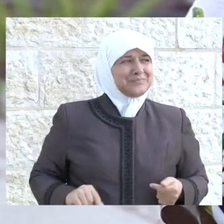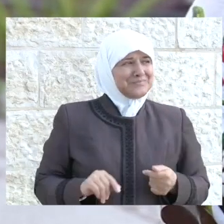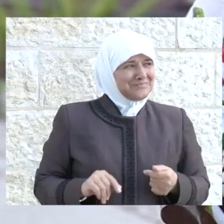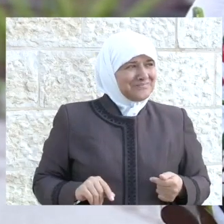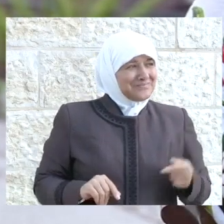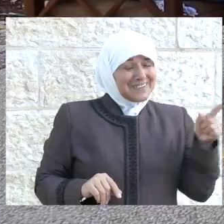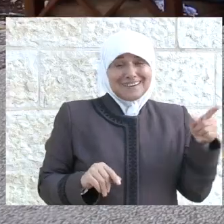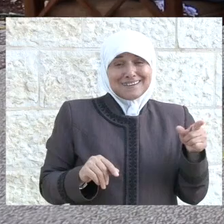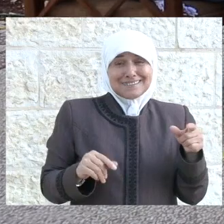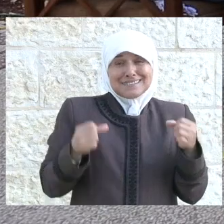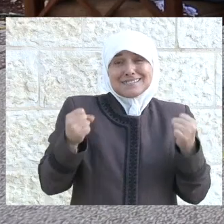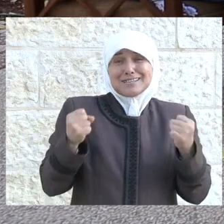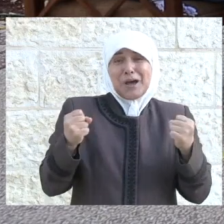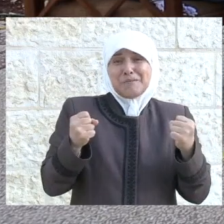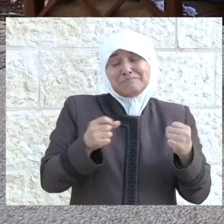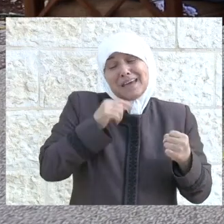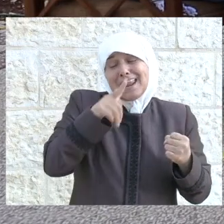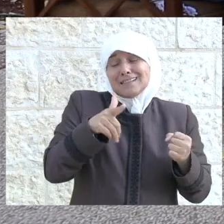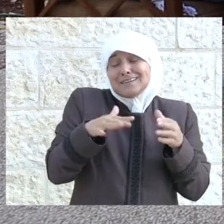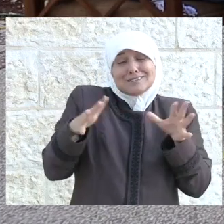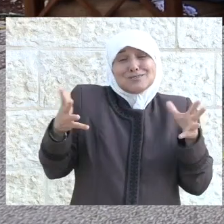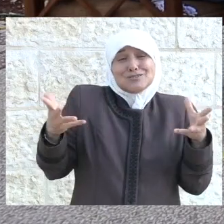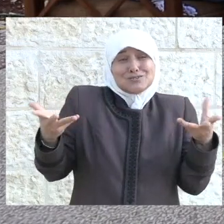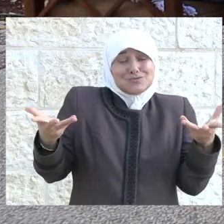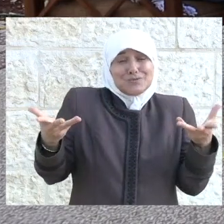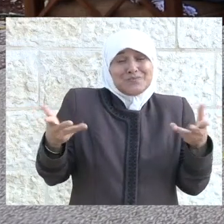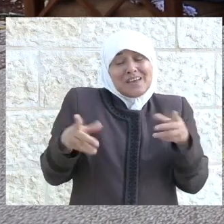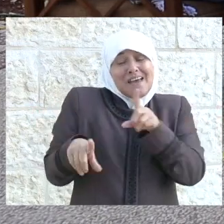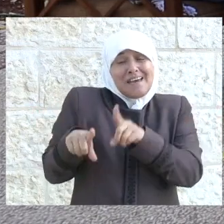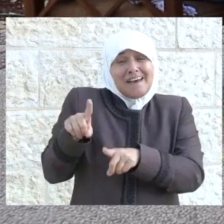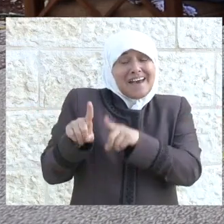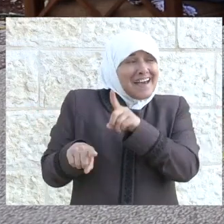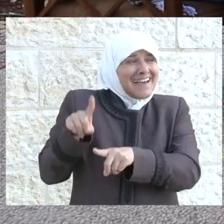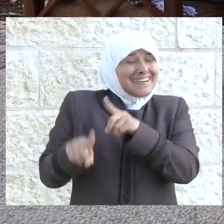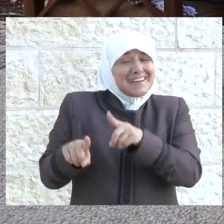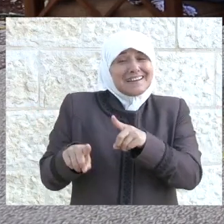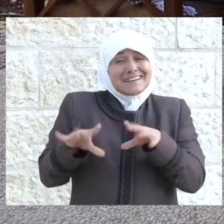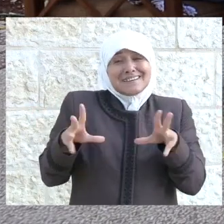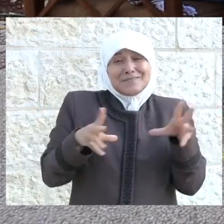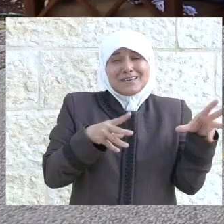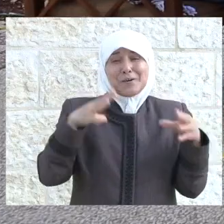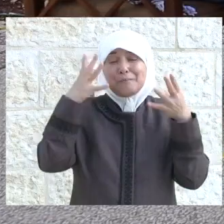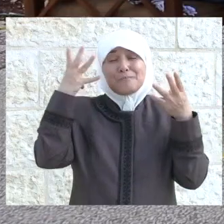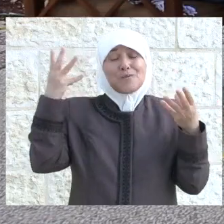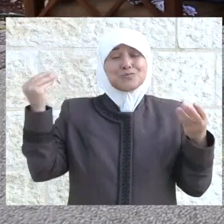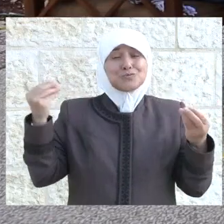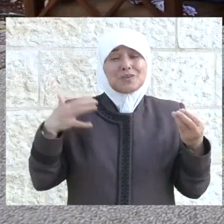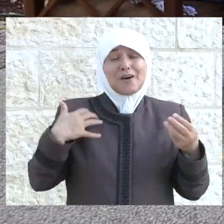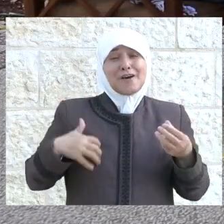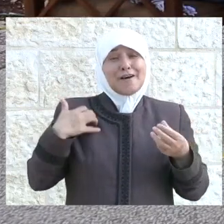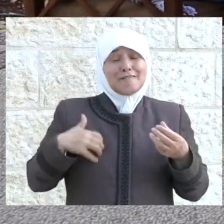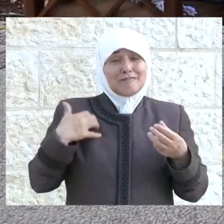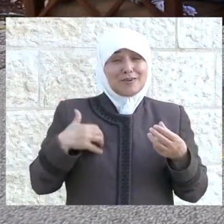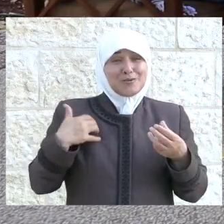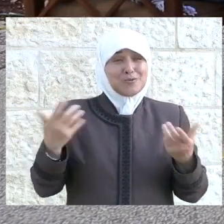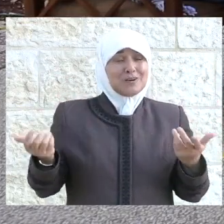صعب اني اعبر بصراحة عن جد، كيف احيانا اول ما تكوني متأثرة جدا بمكان صعب،